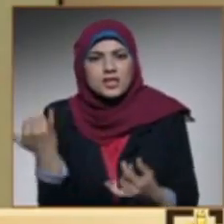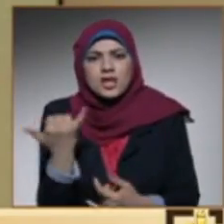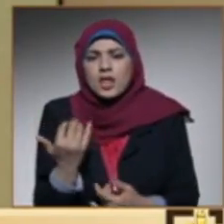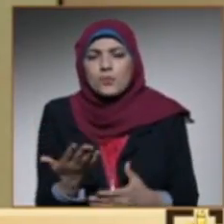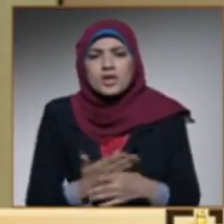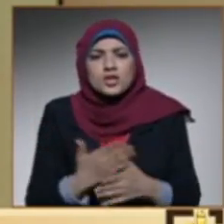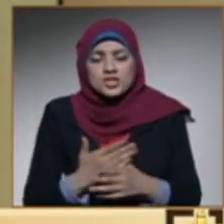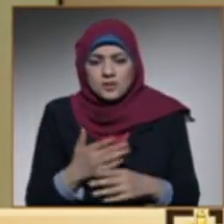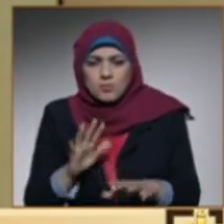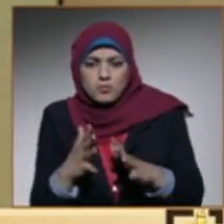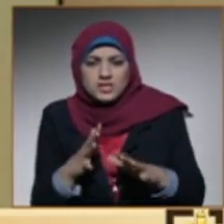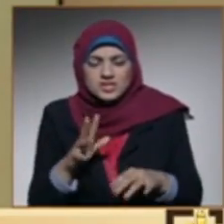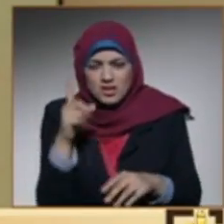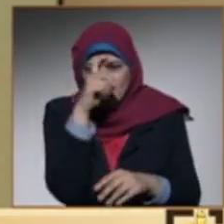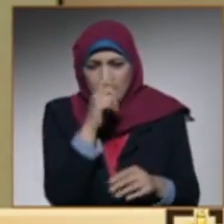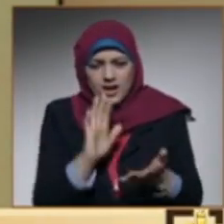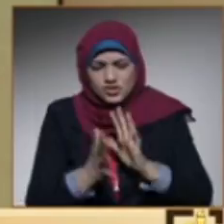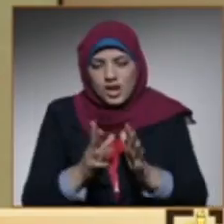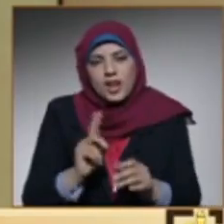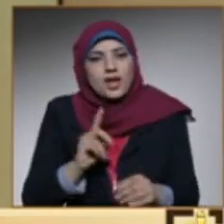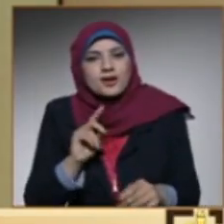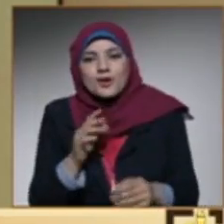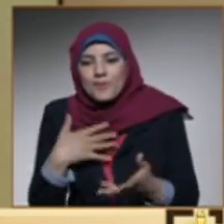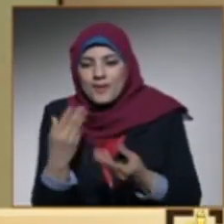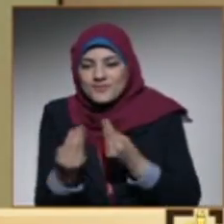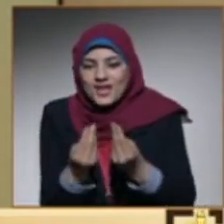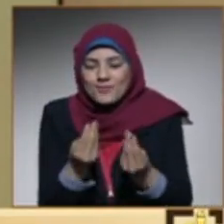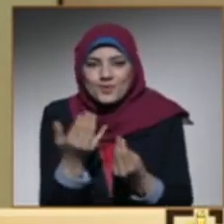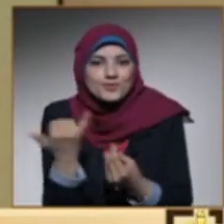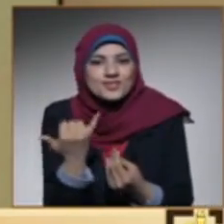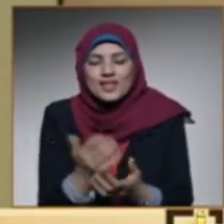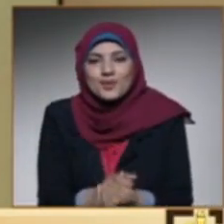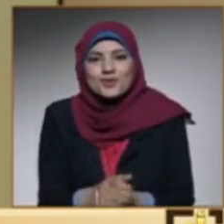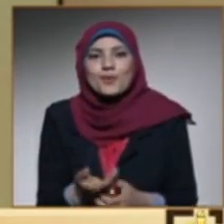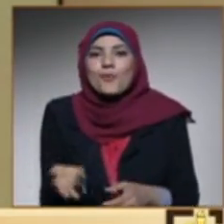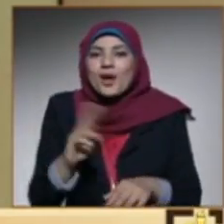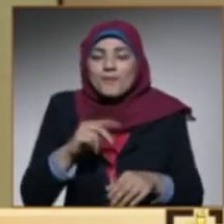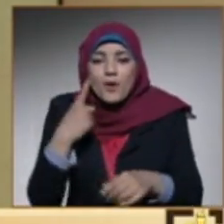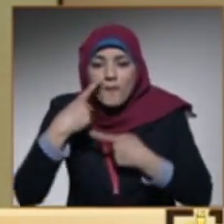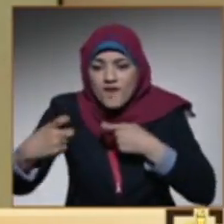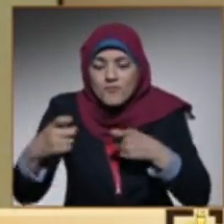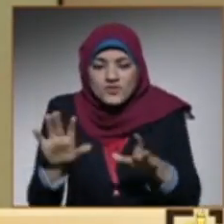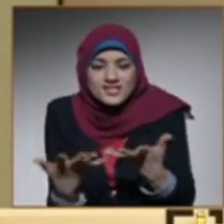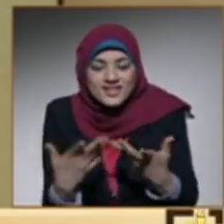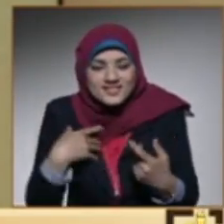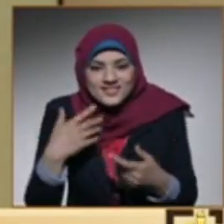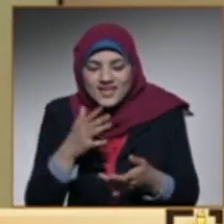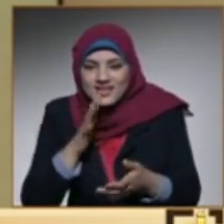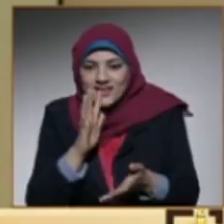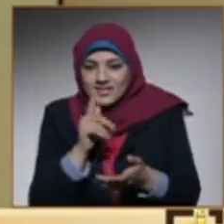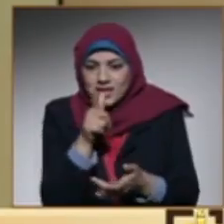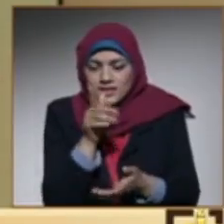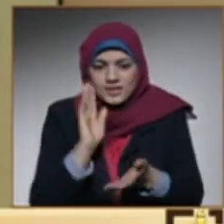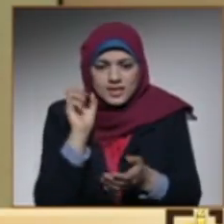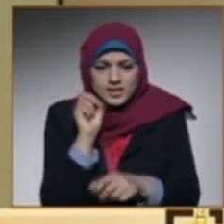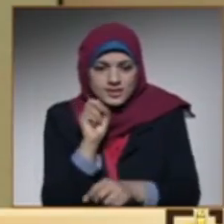جدا وهم اللي بيسهلوا لك انت انك ازاي تقدر تتعامل معاهم مهما كان عندك انت صعوبة، مع ان هو العكس، هو